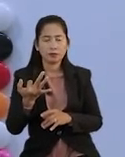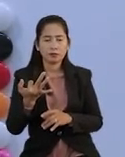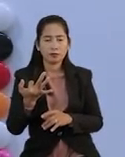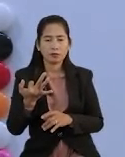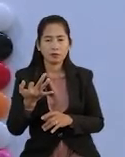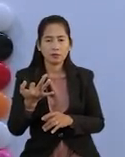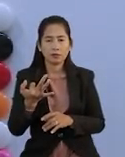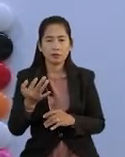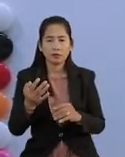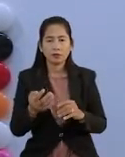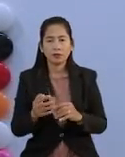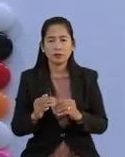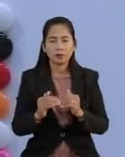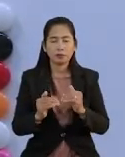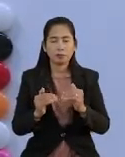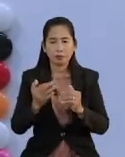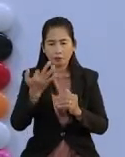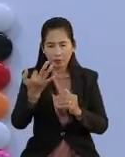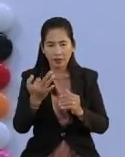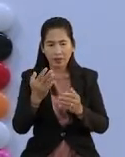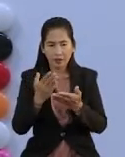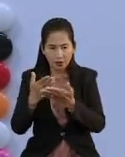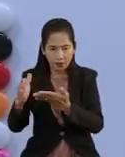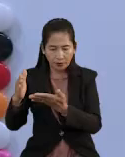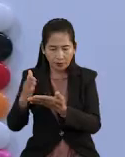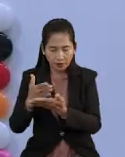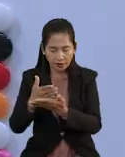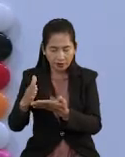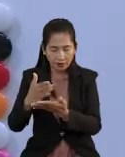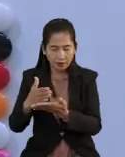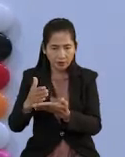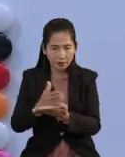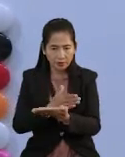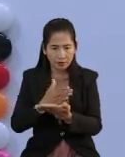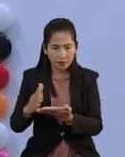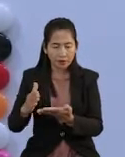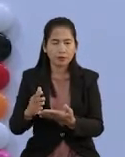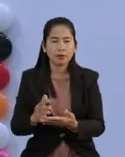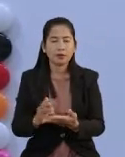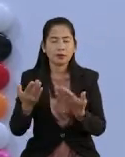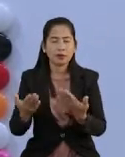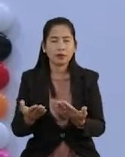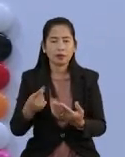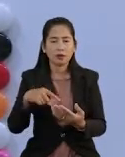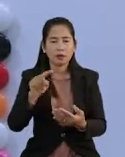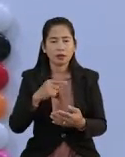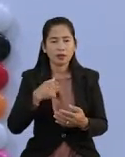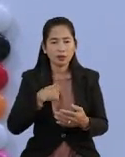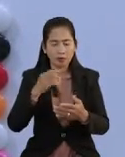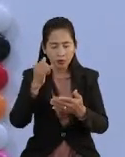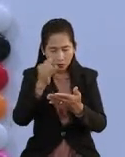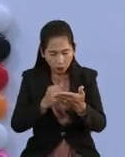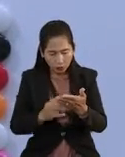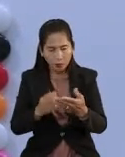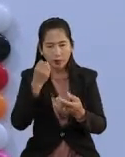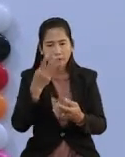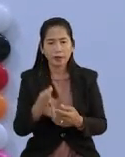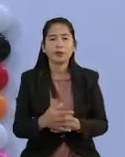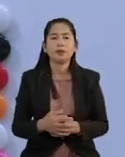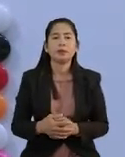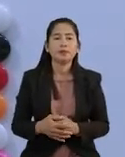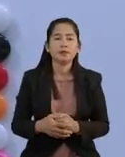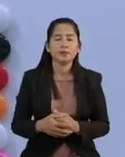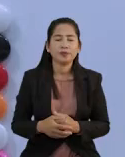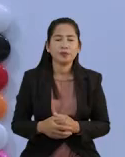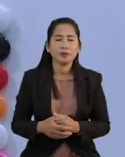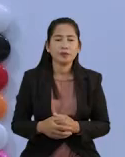bay láng đo tơ pram bay chấm chấm này chà chẳng chân mơ pram bay chấm này đi thật ta nè kêu nâng cú vô màn chấm này tiệt